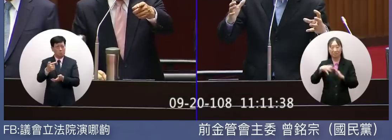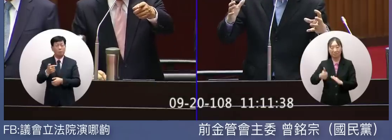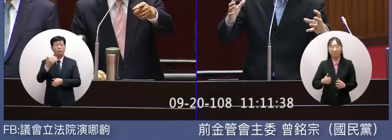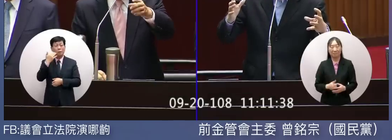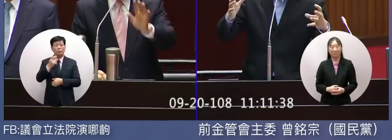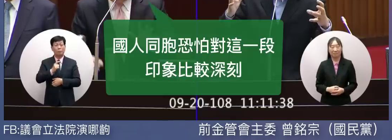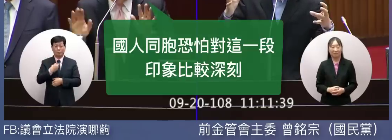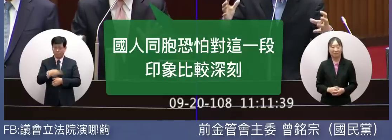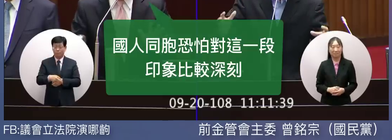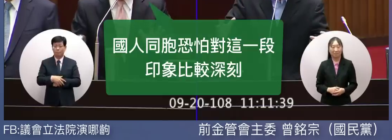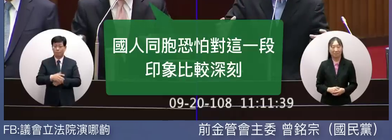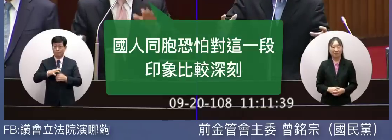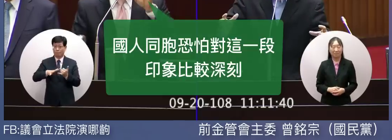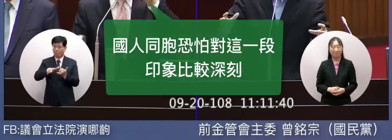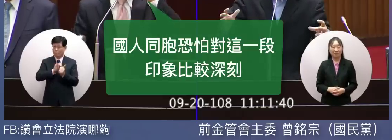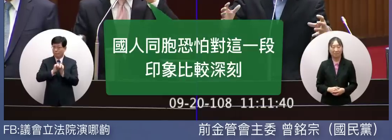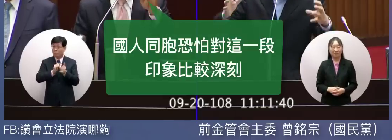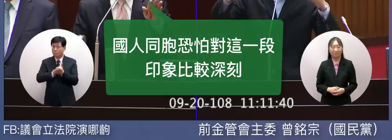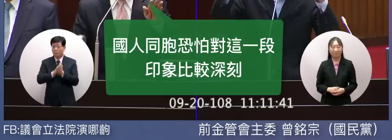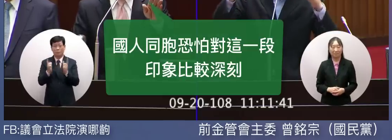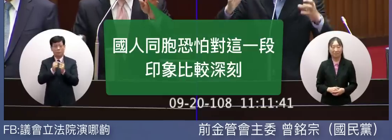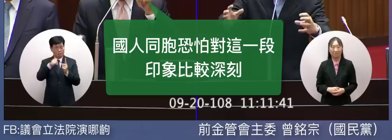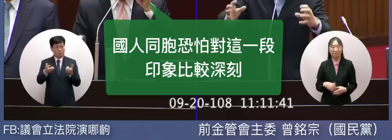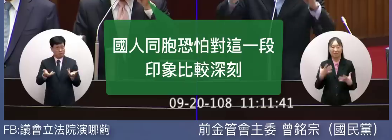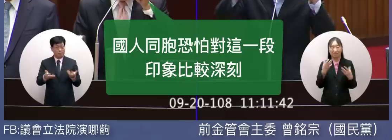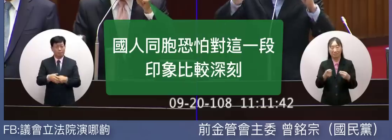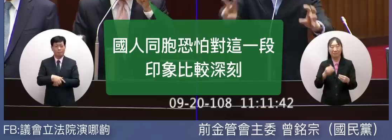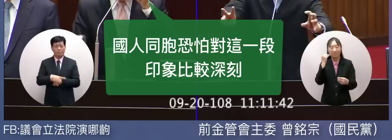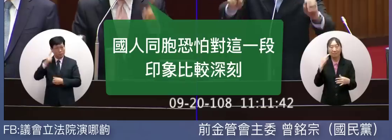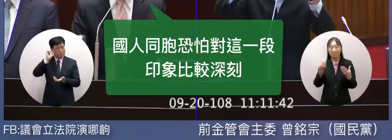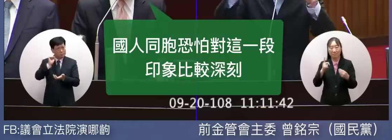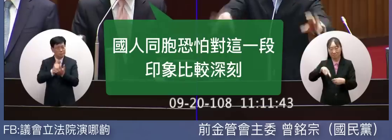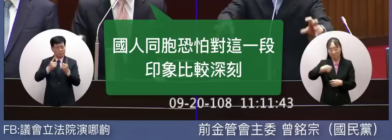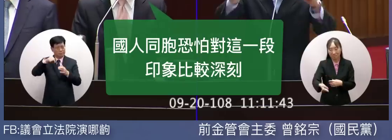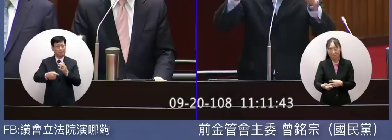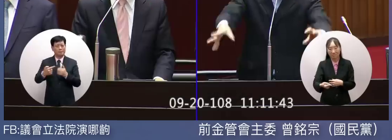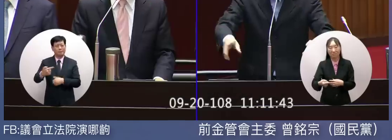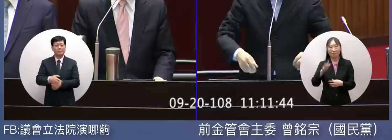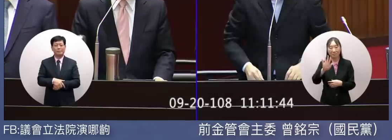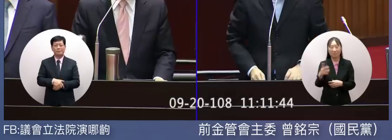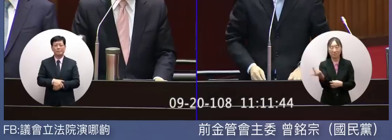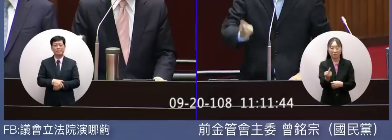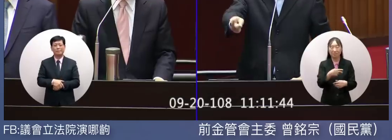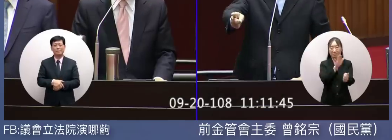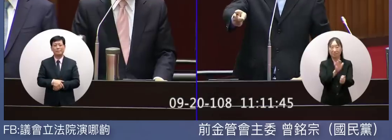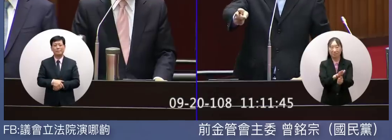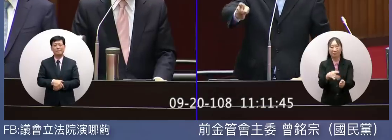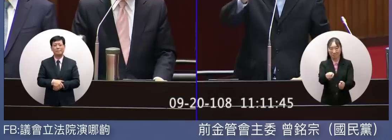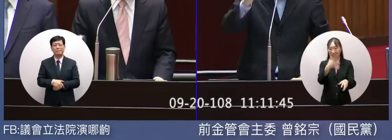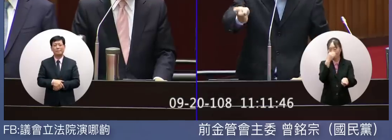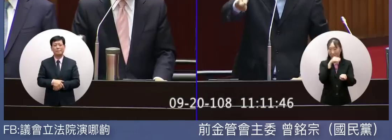如果一下国人同胞恐怕对这一段 后续的 印象比较深刻。 财务重整，高